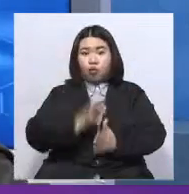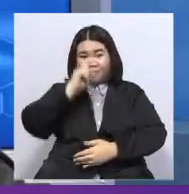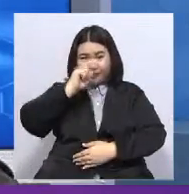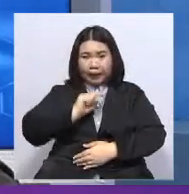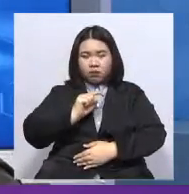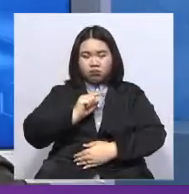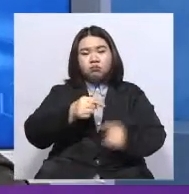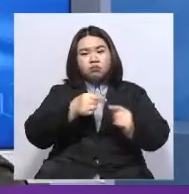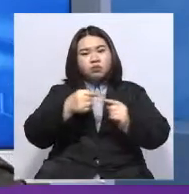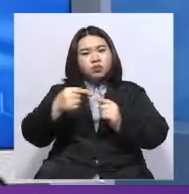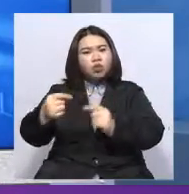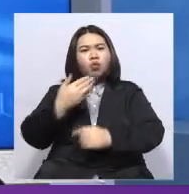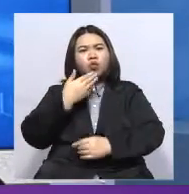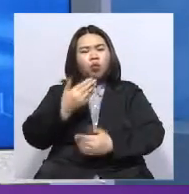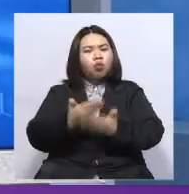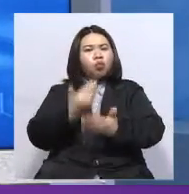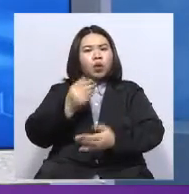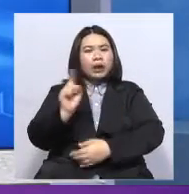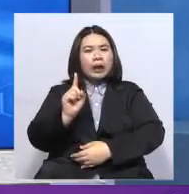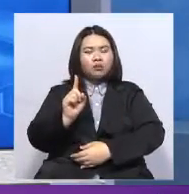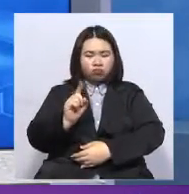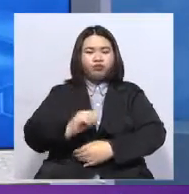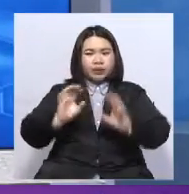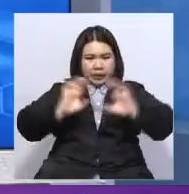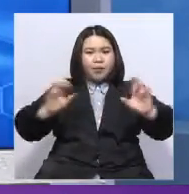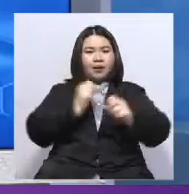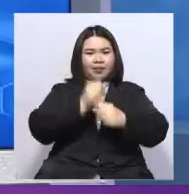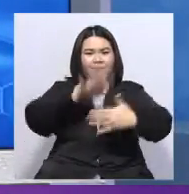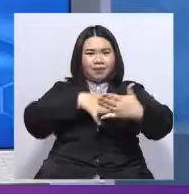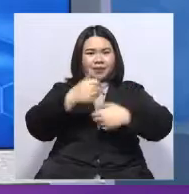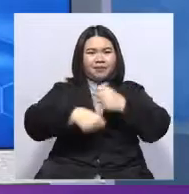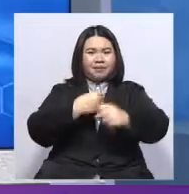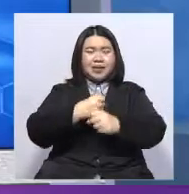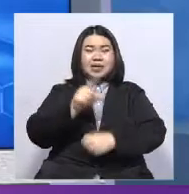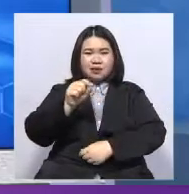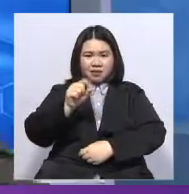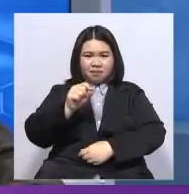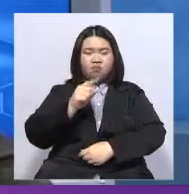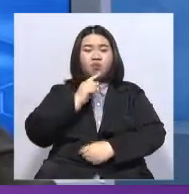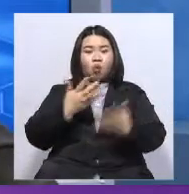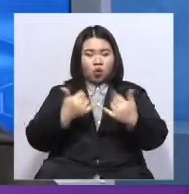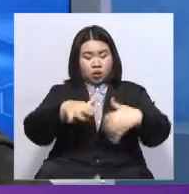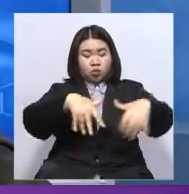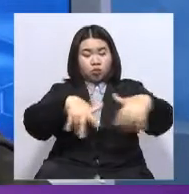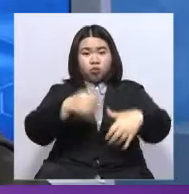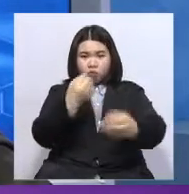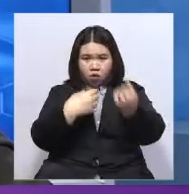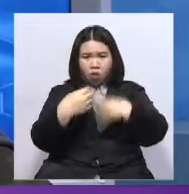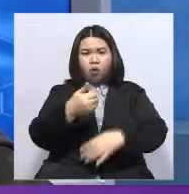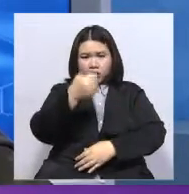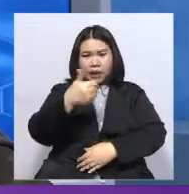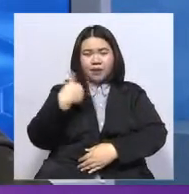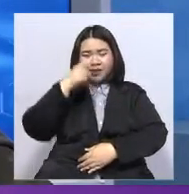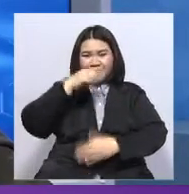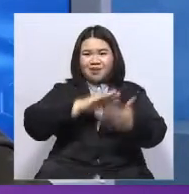การขับเคลื่อนประเทศไปสู่ความยั่งยืนรัฐบาลได้จัดทำนะครับเป็นยุทธศาสตร์ชาติ20ปีวันนี้มีการเปิดรับฟังความคิดเห็นของประชาชนทุกภ